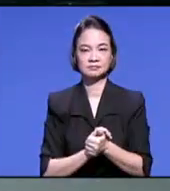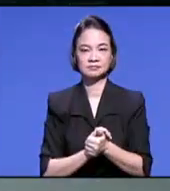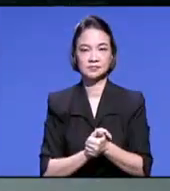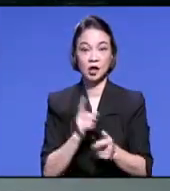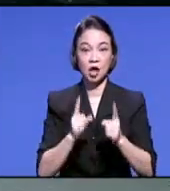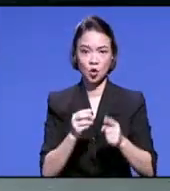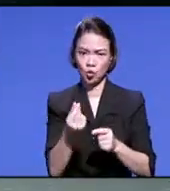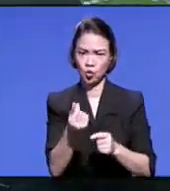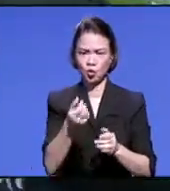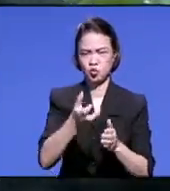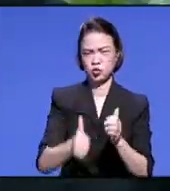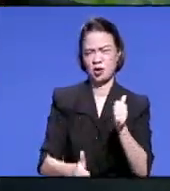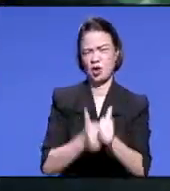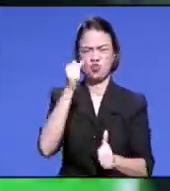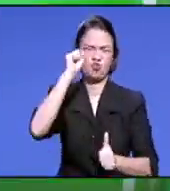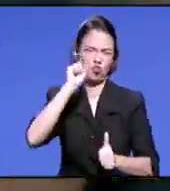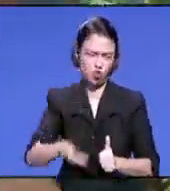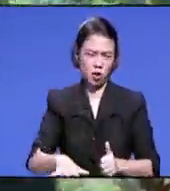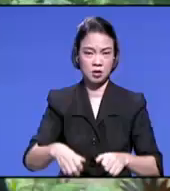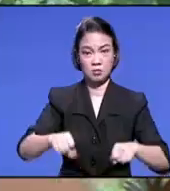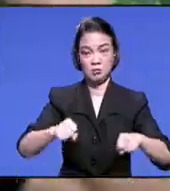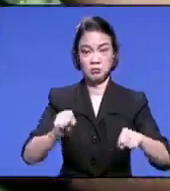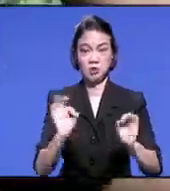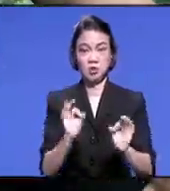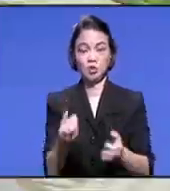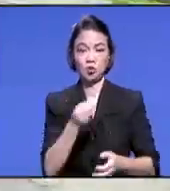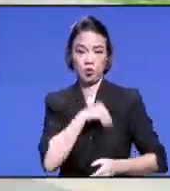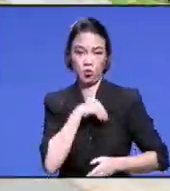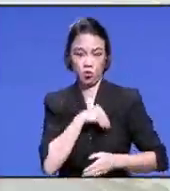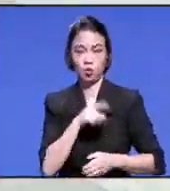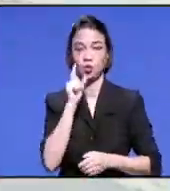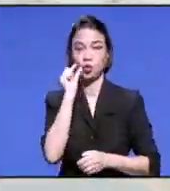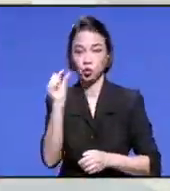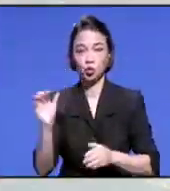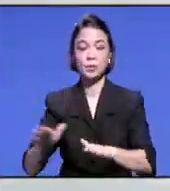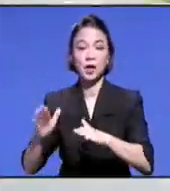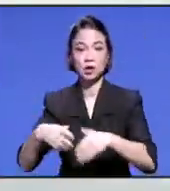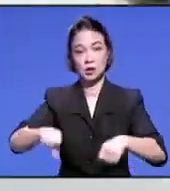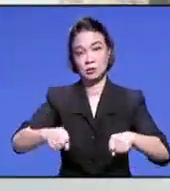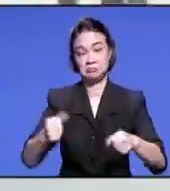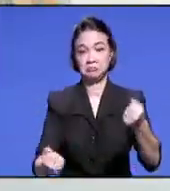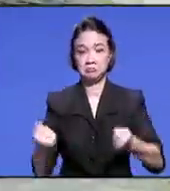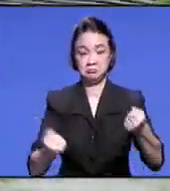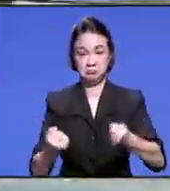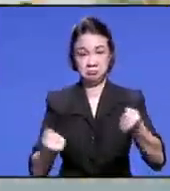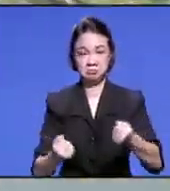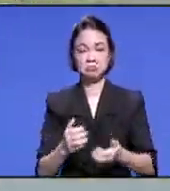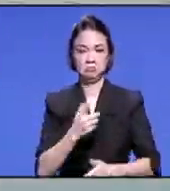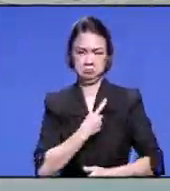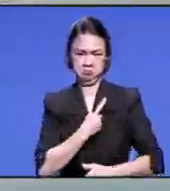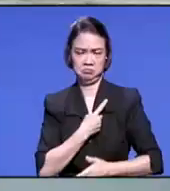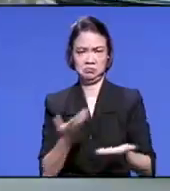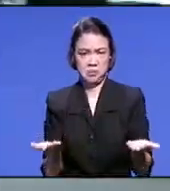Jika tarif terlalu murah, dikhawatirkan pengemudi tidak dapat menyisihkan uang untuk perawatan kendaraan yang harus mereka tanggung sendiri.